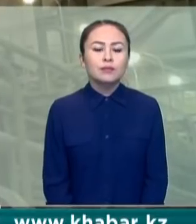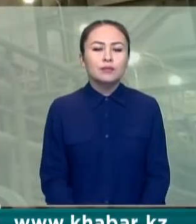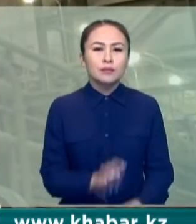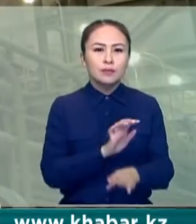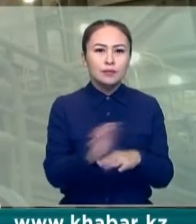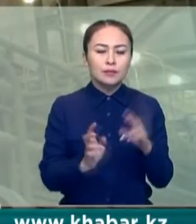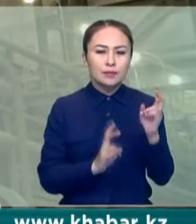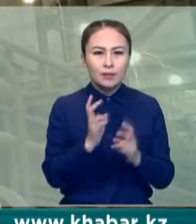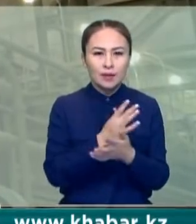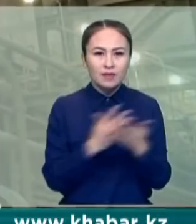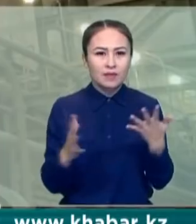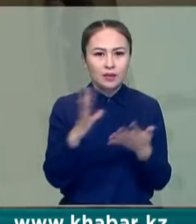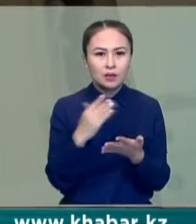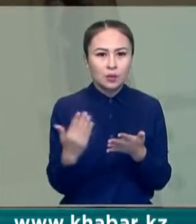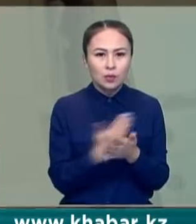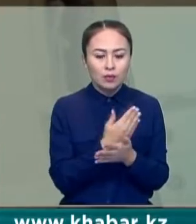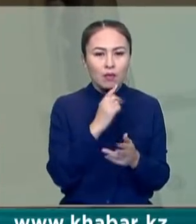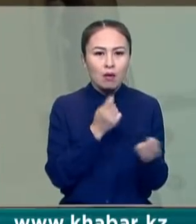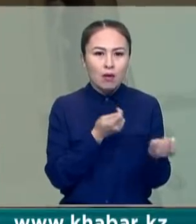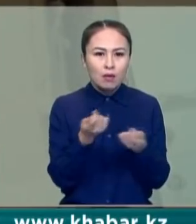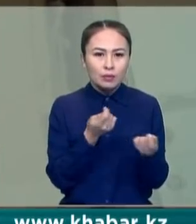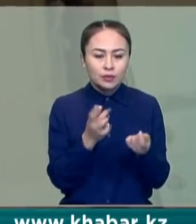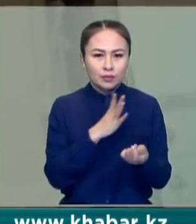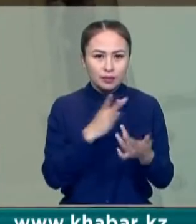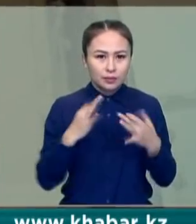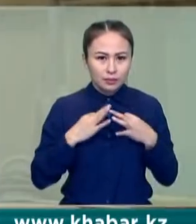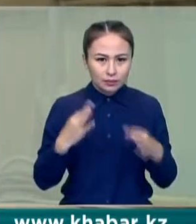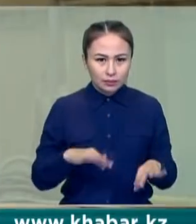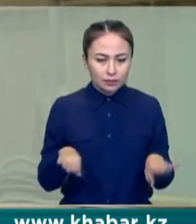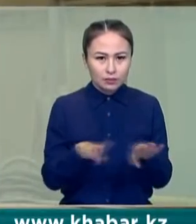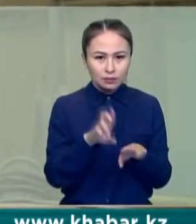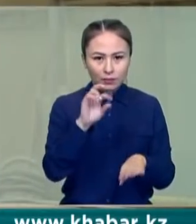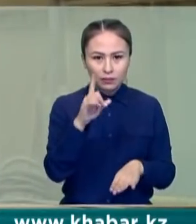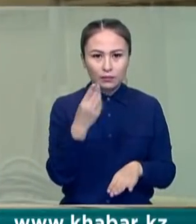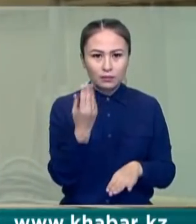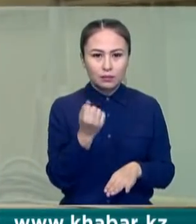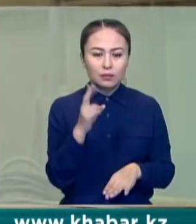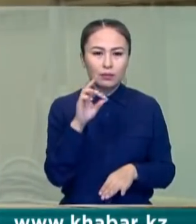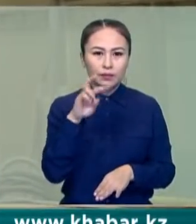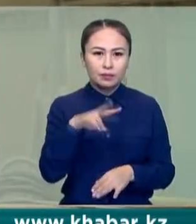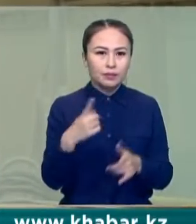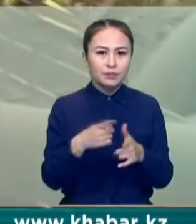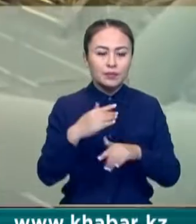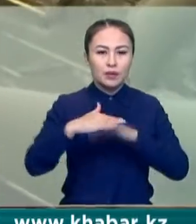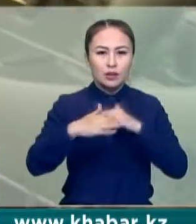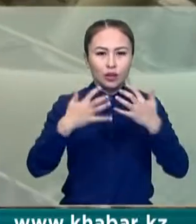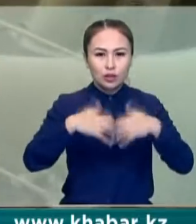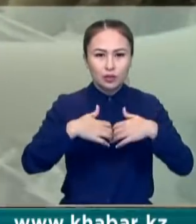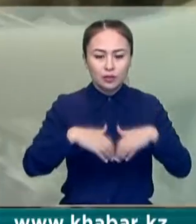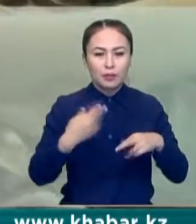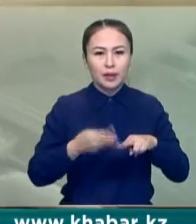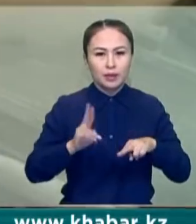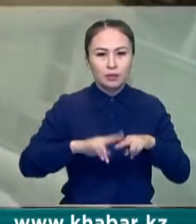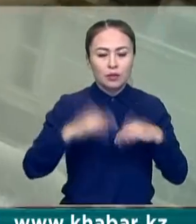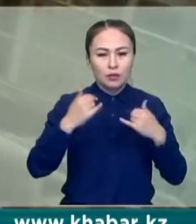Өндіріске енгізілетін барлық жаңашылдық қауіпсіздіктің алдын алуға бағытталады. Бозшакөл тау-кен байыту комбинаты сандық жүйені қолданады.